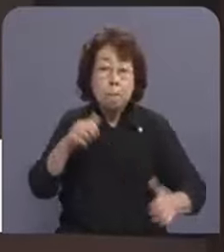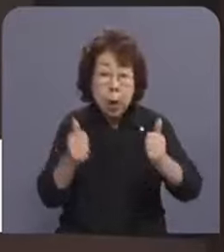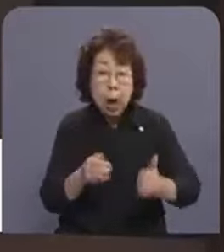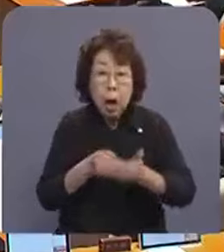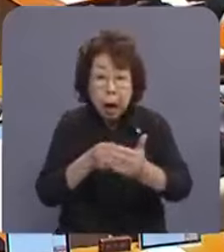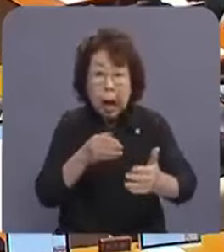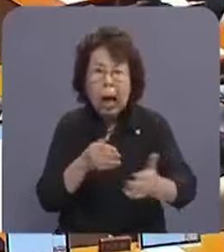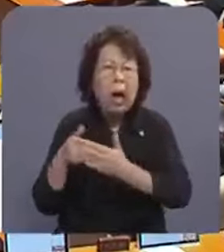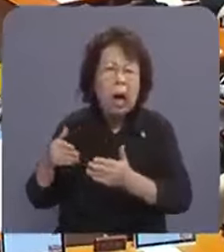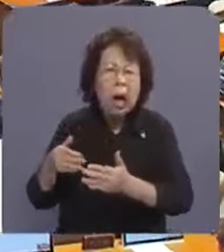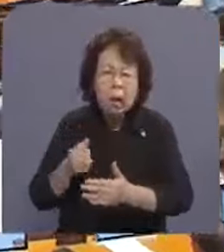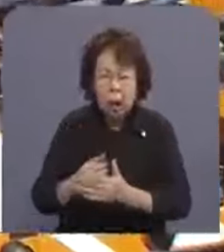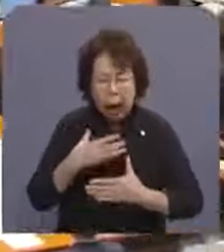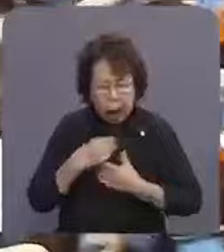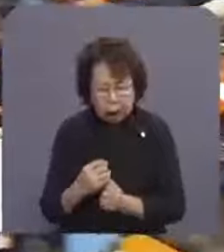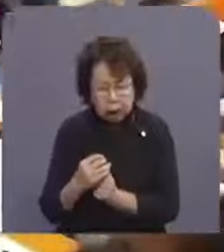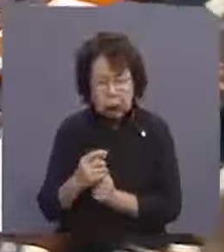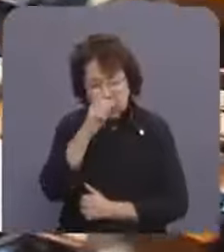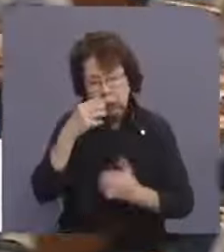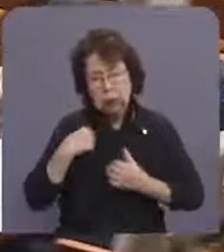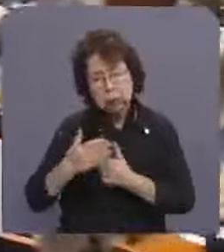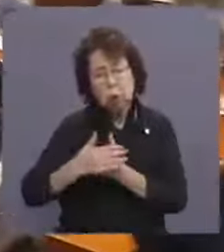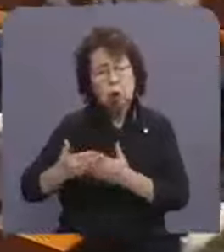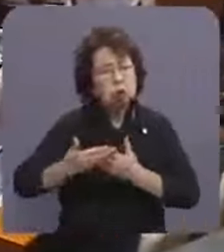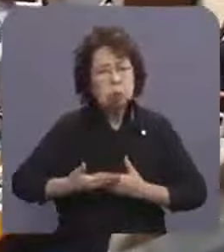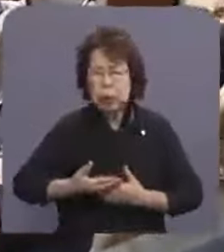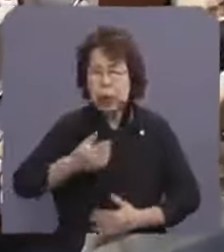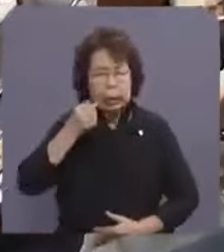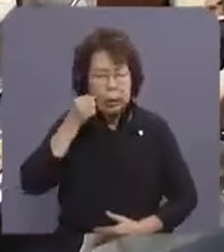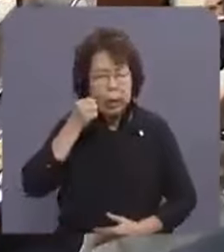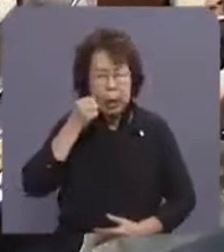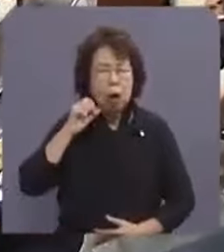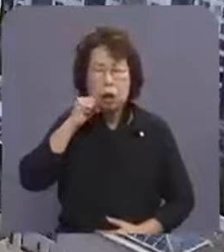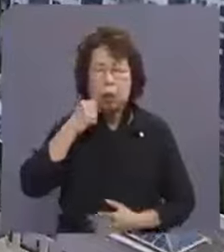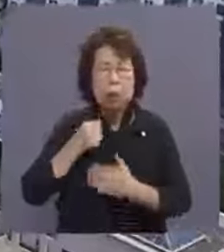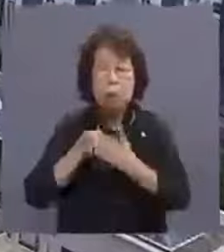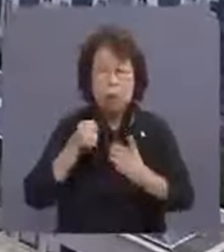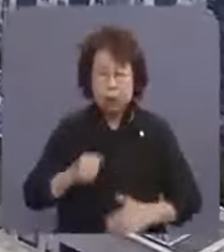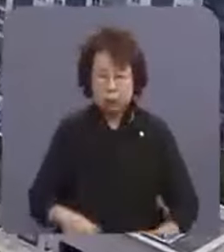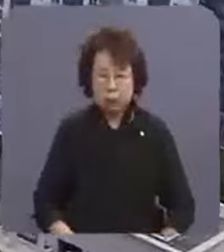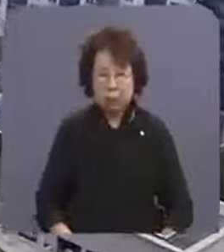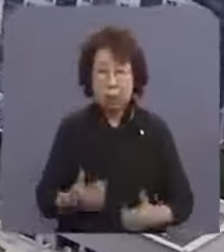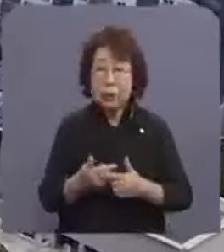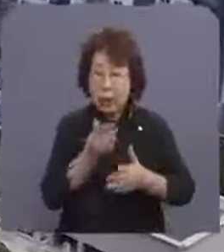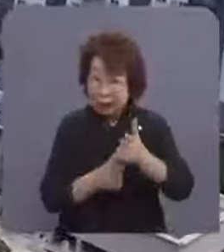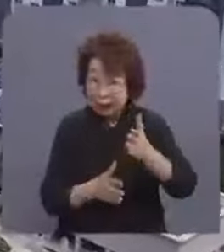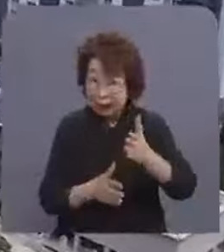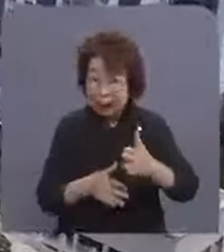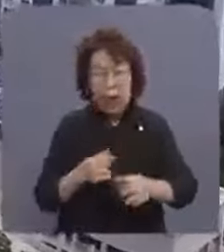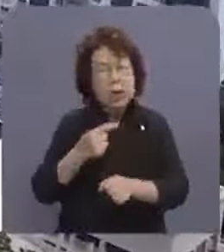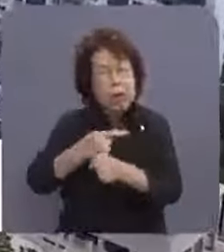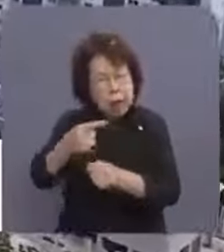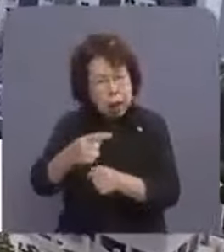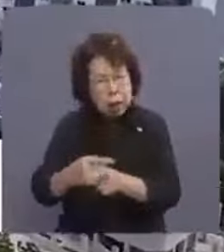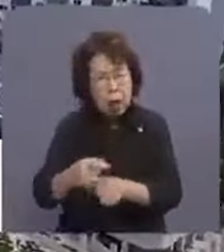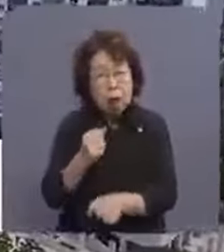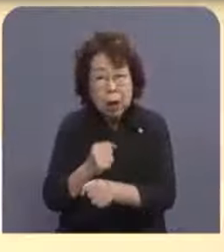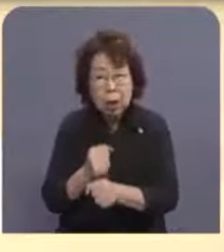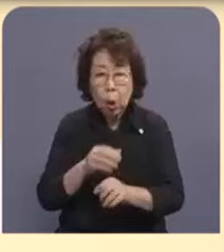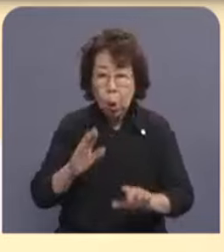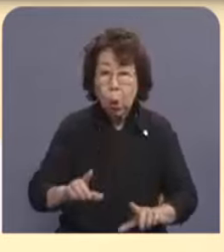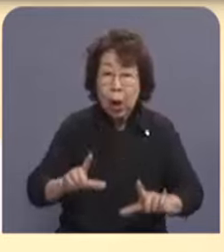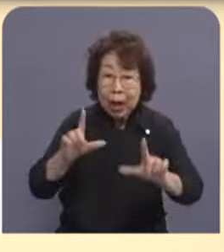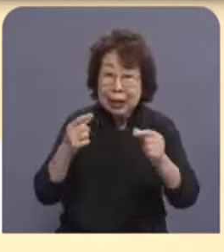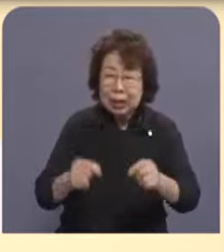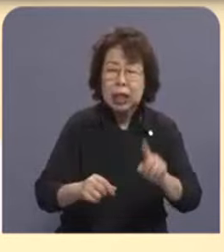부결돼 안정적인 국비 지원을 보장받기 어려워졌습니다 부산시는 우선 내년도 발행액을 올해와 같은